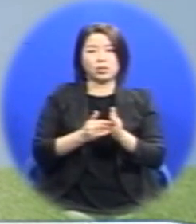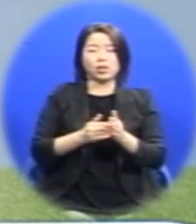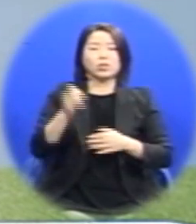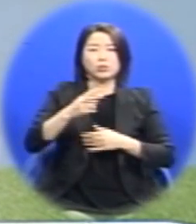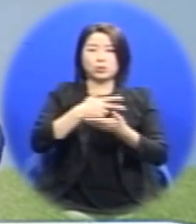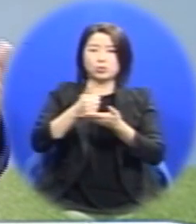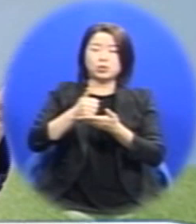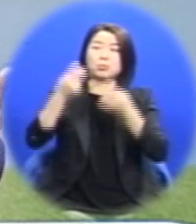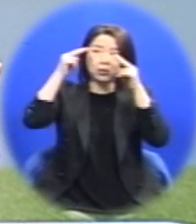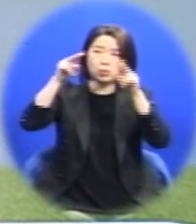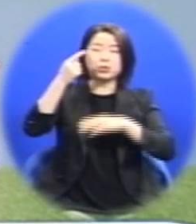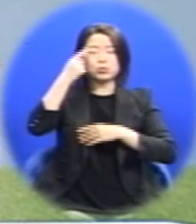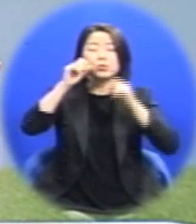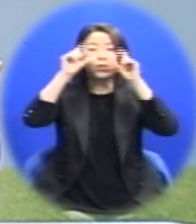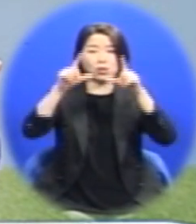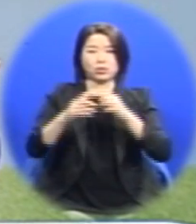주님을 바라보는 눈이 열렸어요.